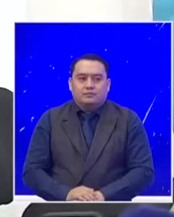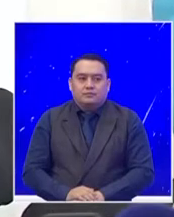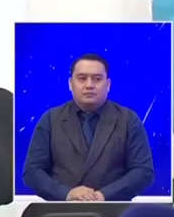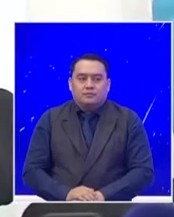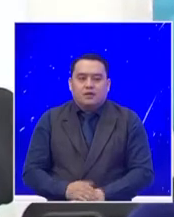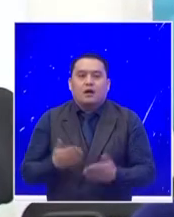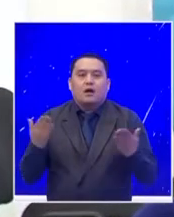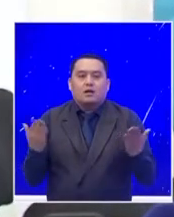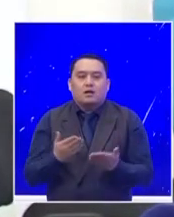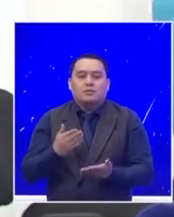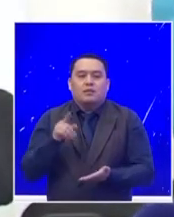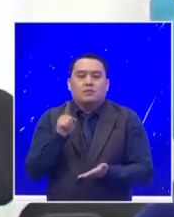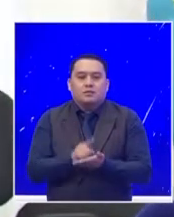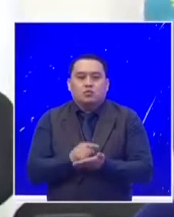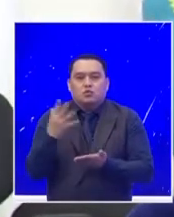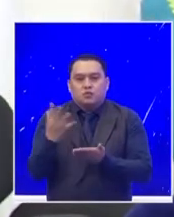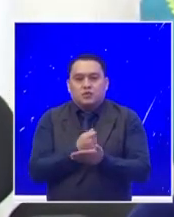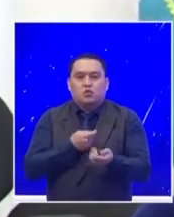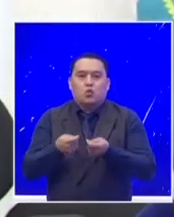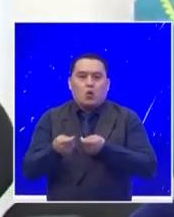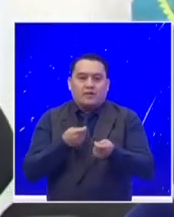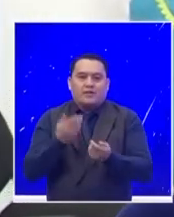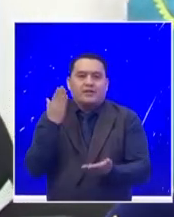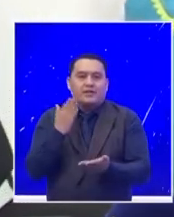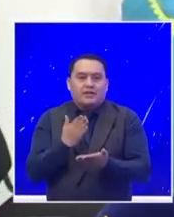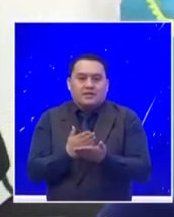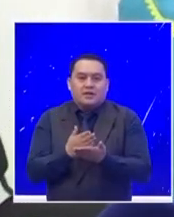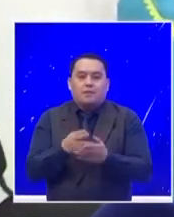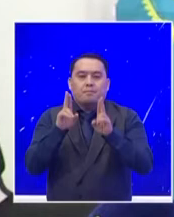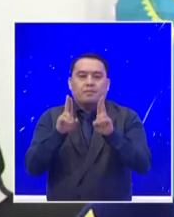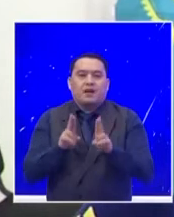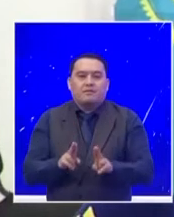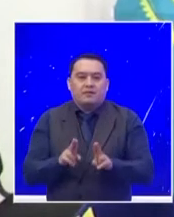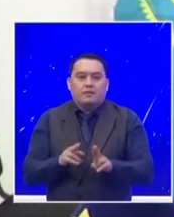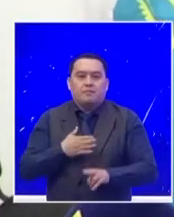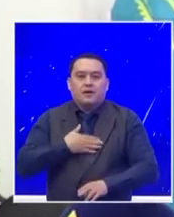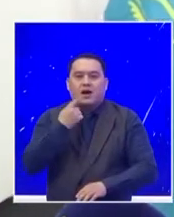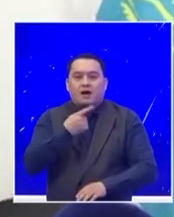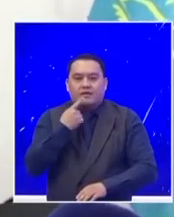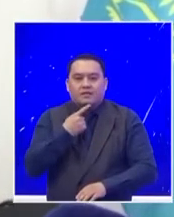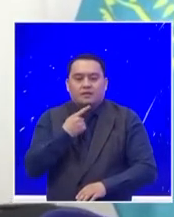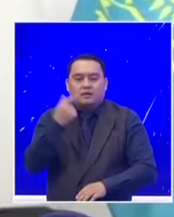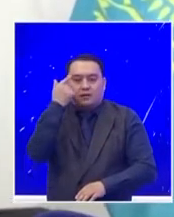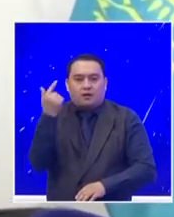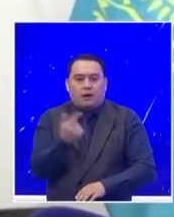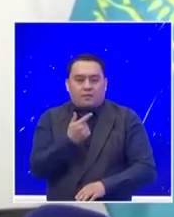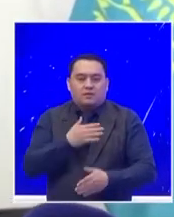Каким должен быть успешный руководитель? Есть определенные правила, когда мы говорим о